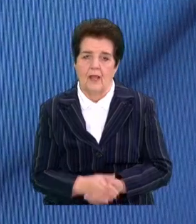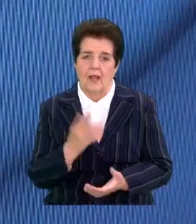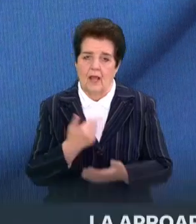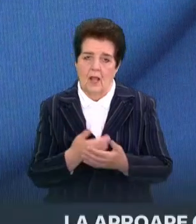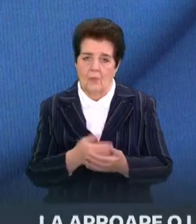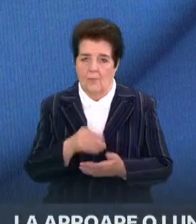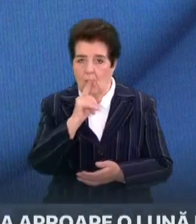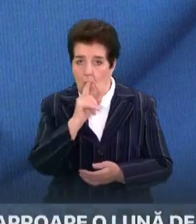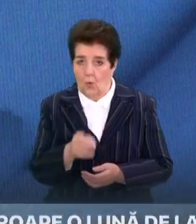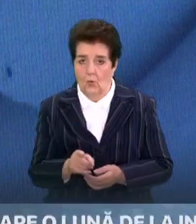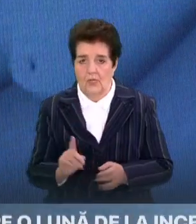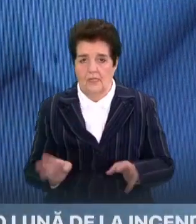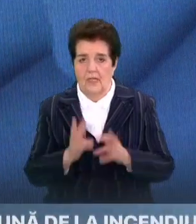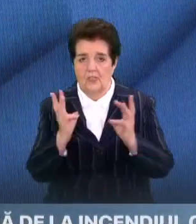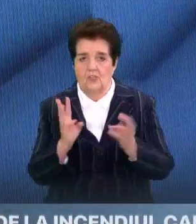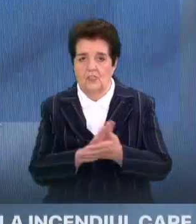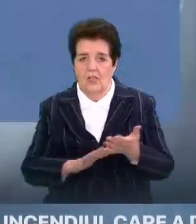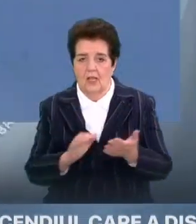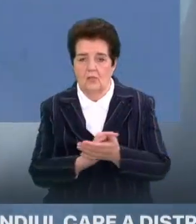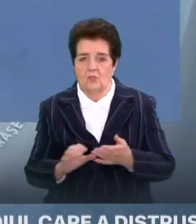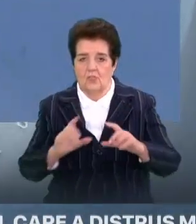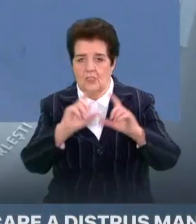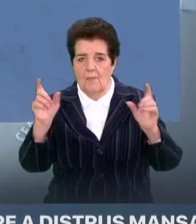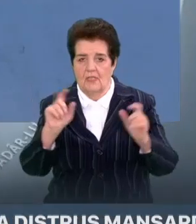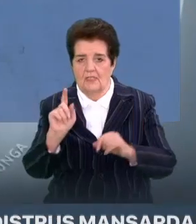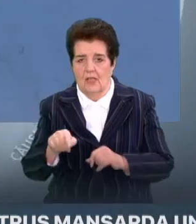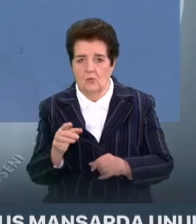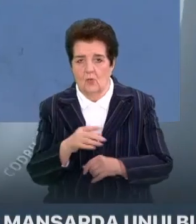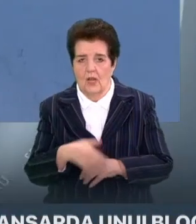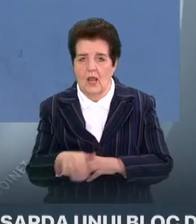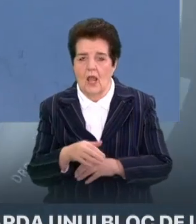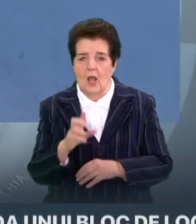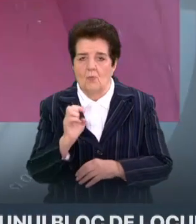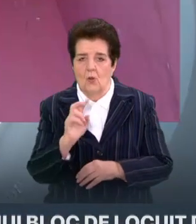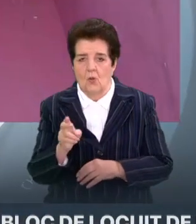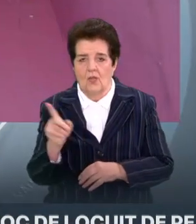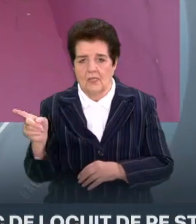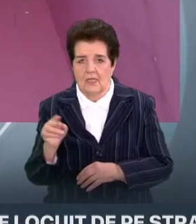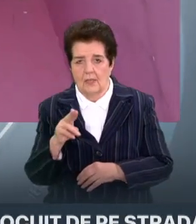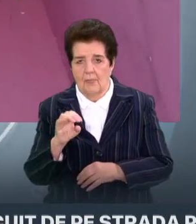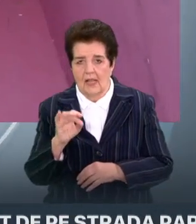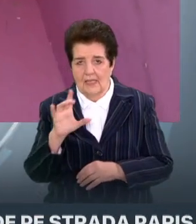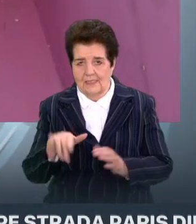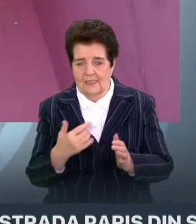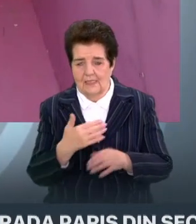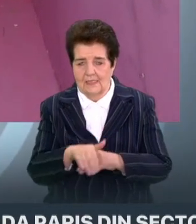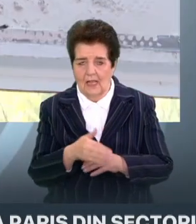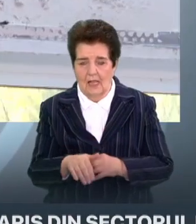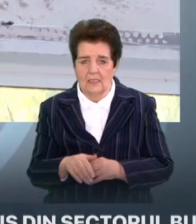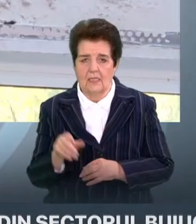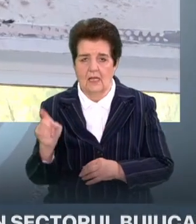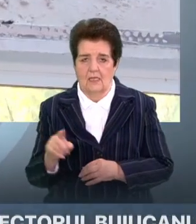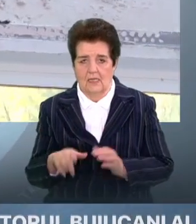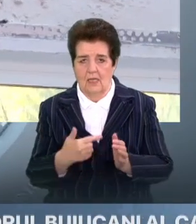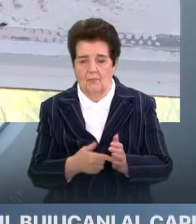La aproape o lună de la incendiul care a distrus mansarda unui bloc de locuit de pe strada Paris din sectorul Buicani al capitalei, locatarii așa și nu